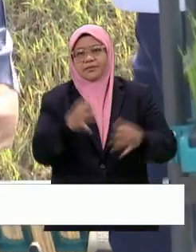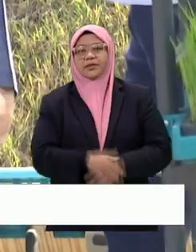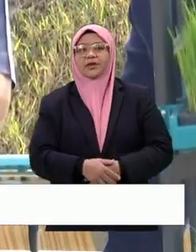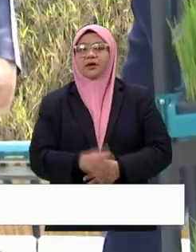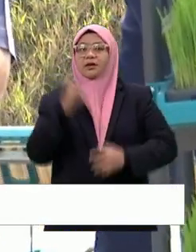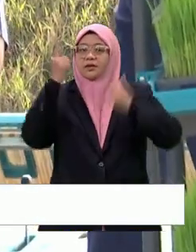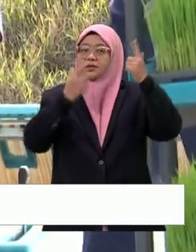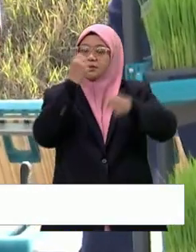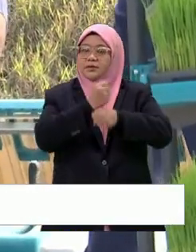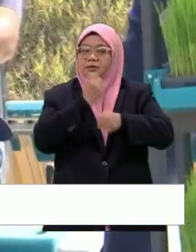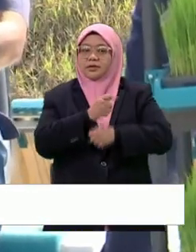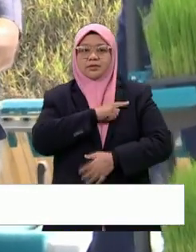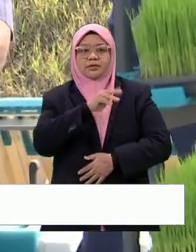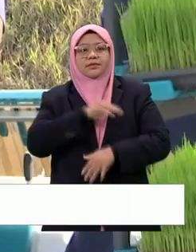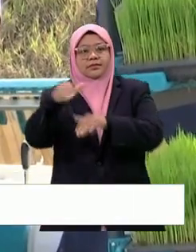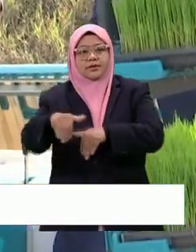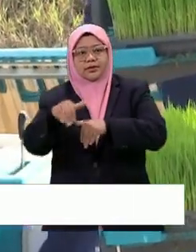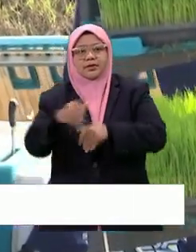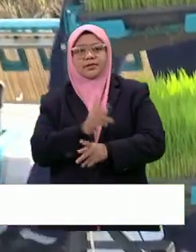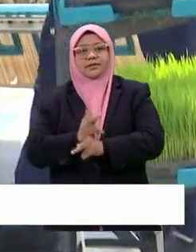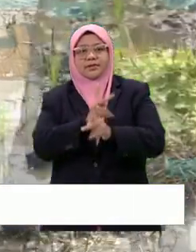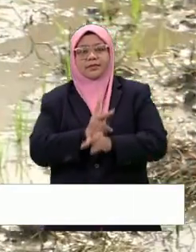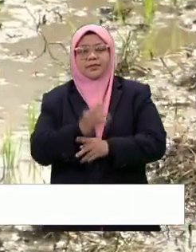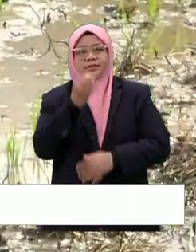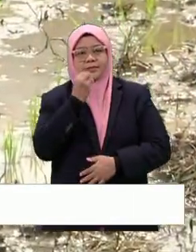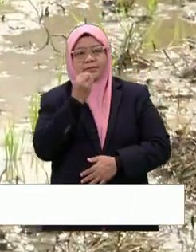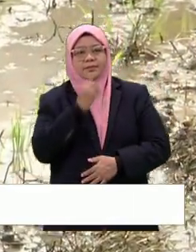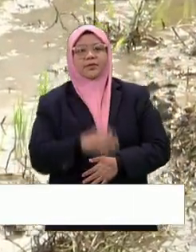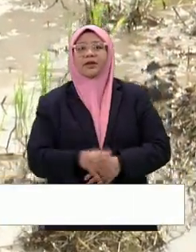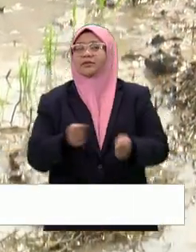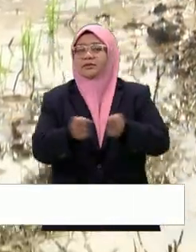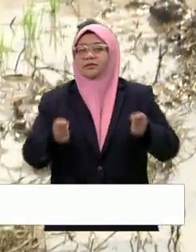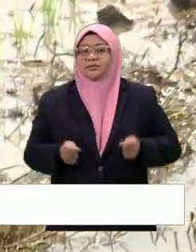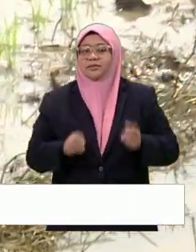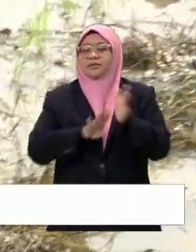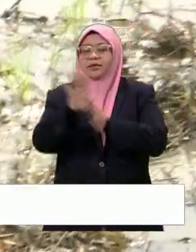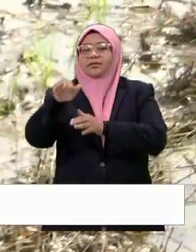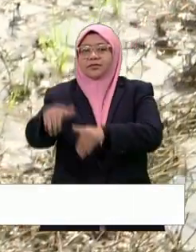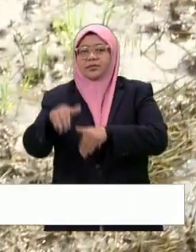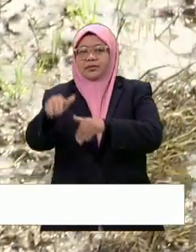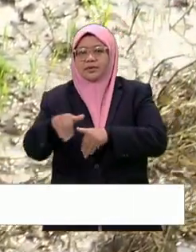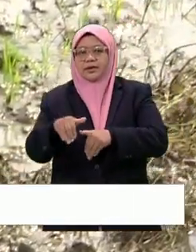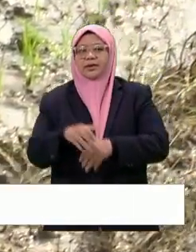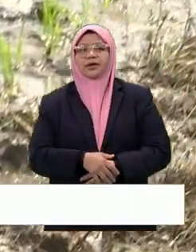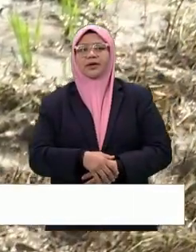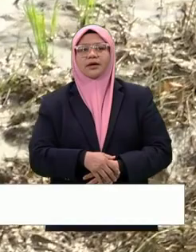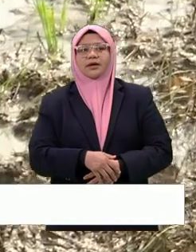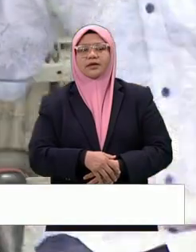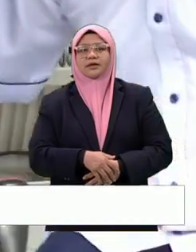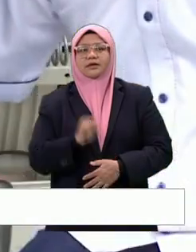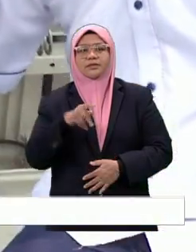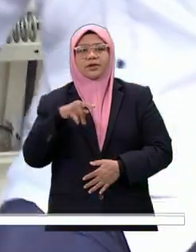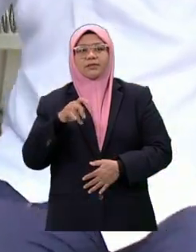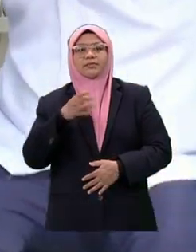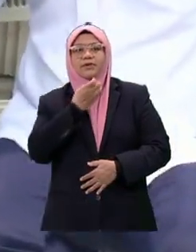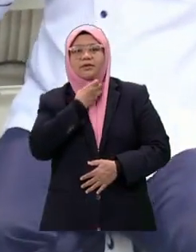laatan K Ki per danjam makan kpkmang bersepadu seberang perak pada